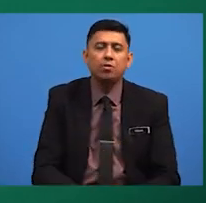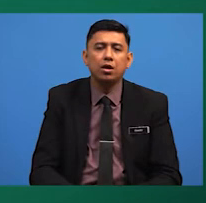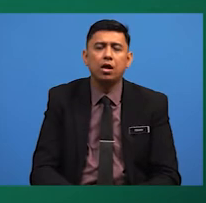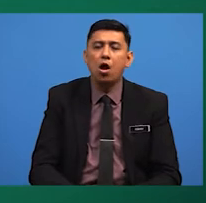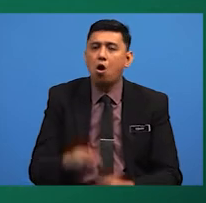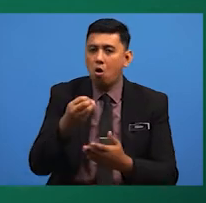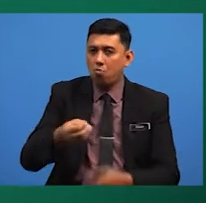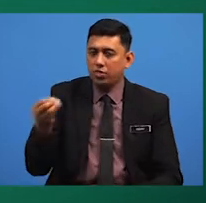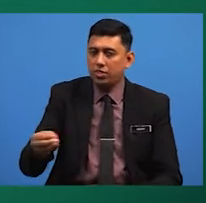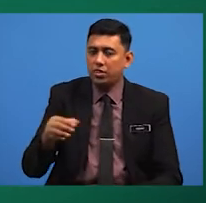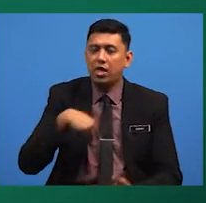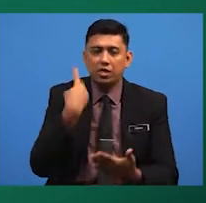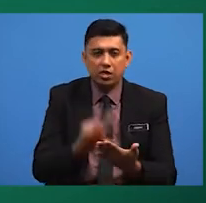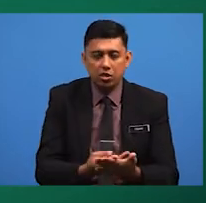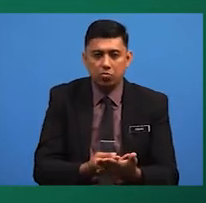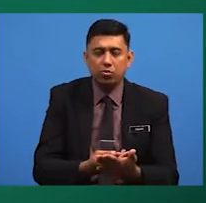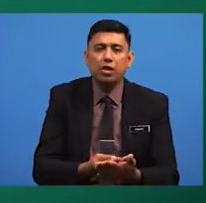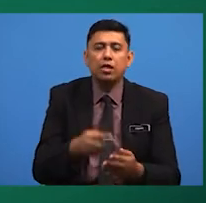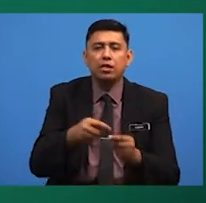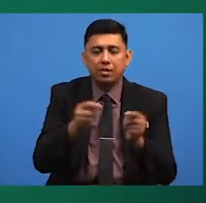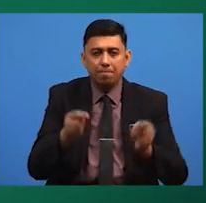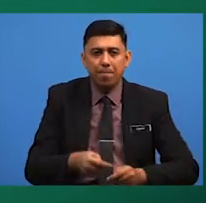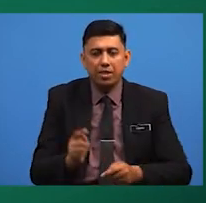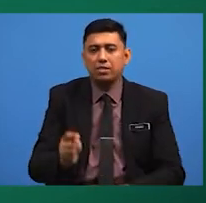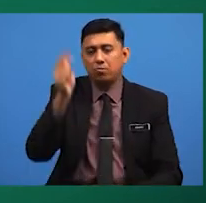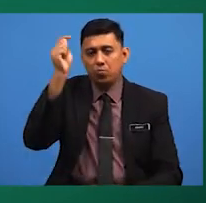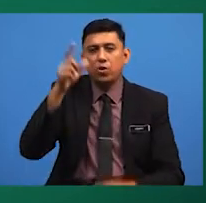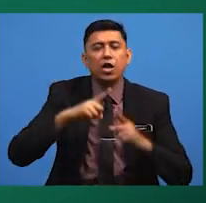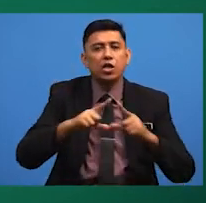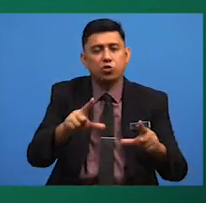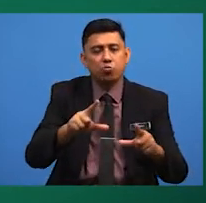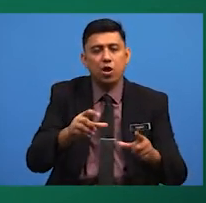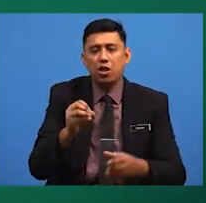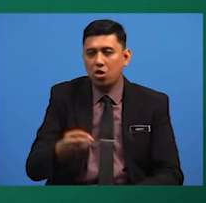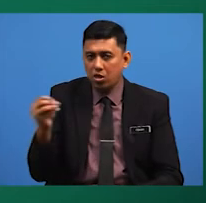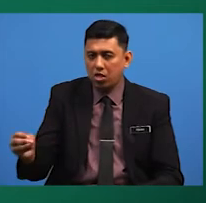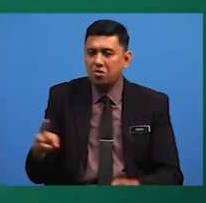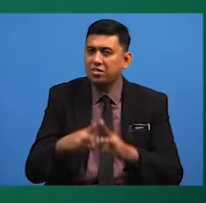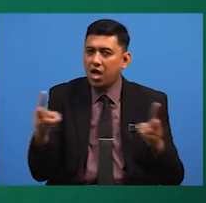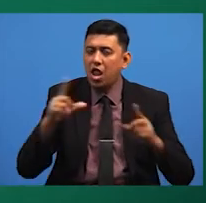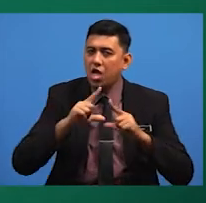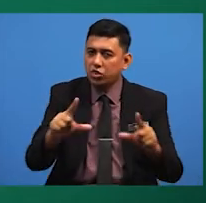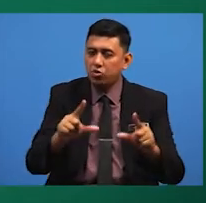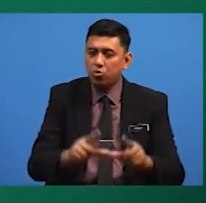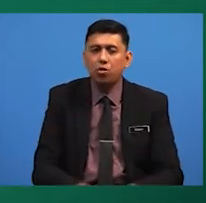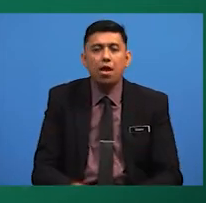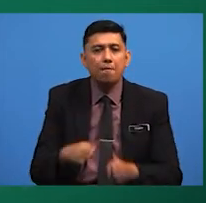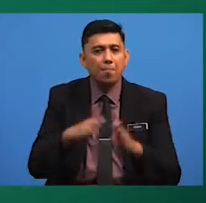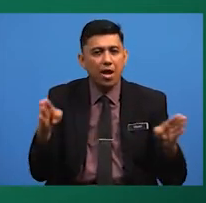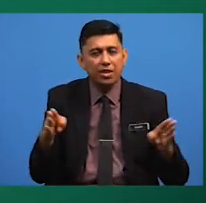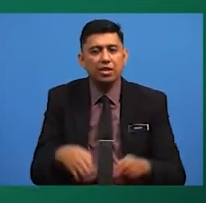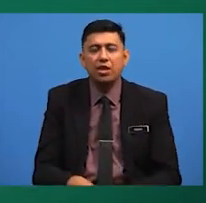yang di jatuh dari tempat yang tinggi kelajuan objek tersebut adalah sangat laju